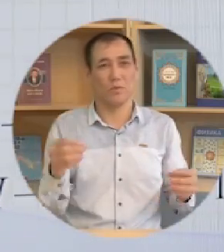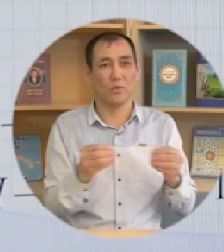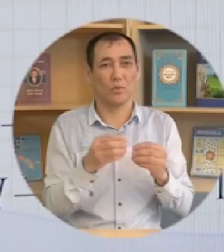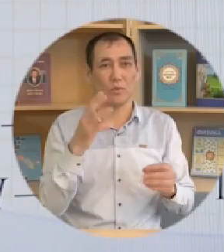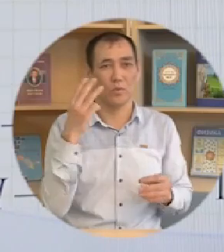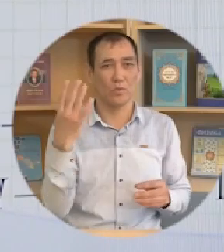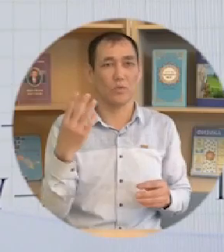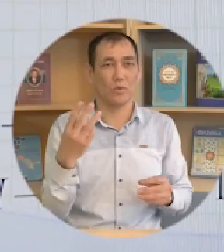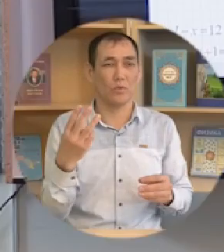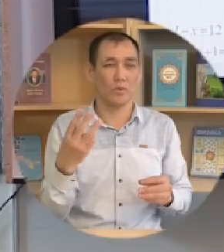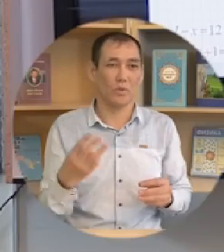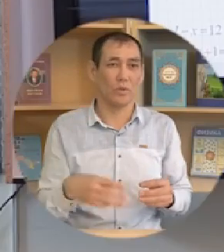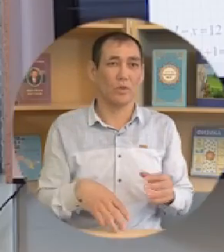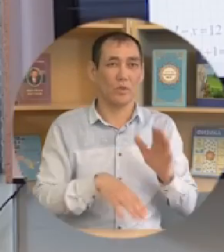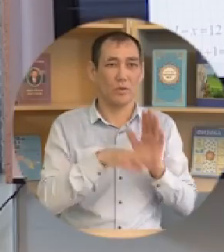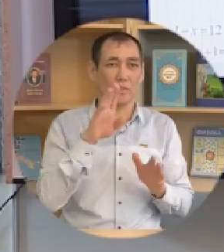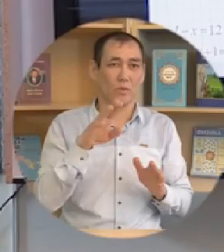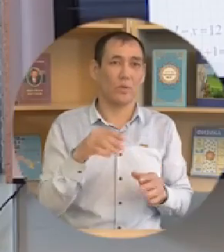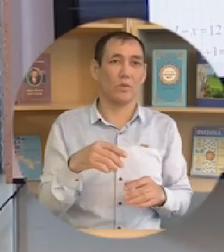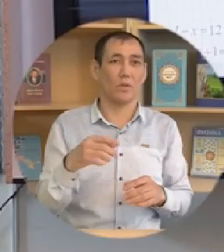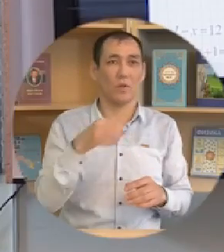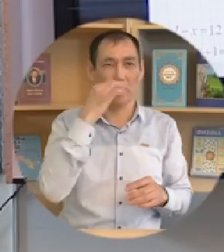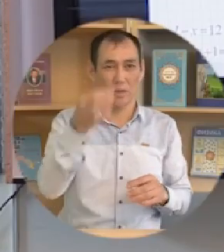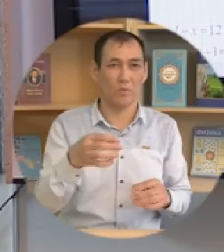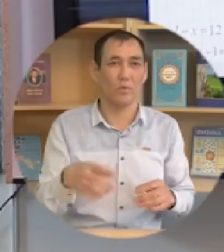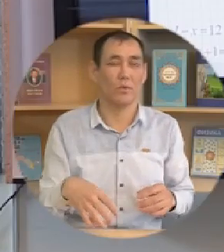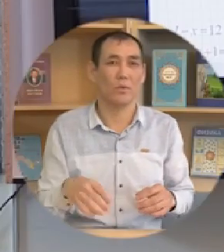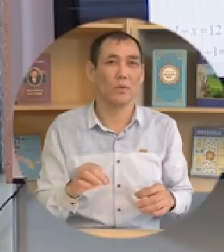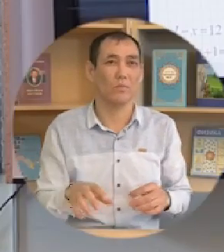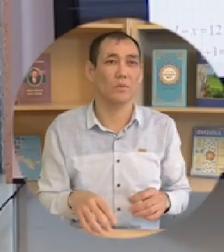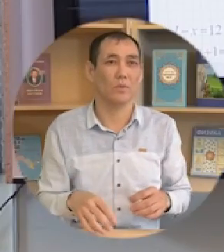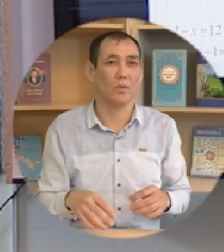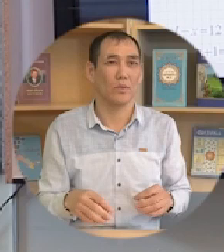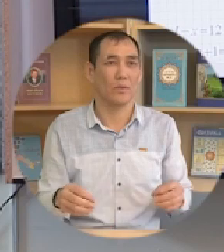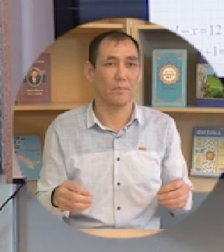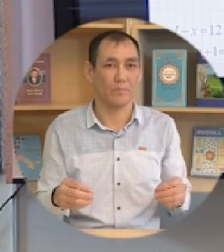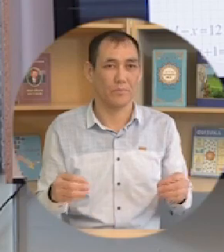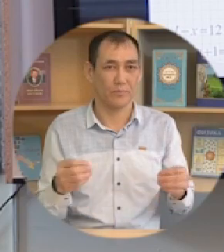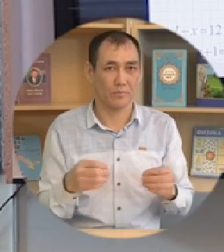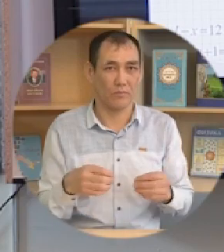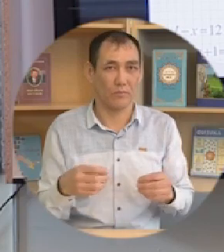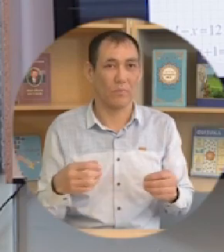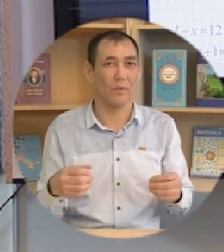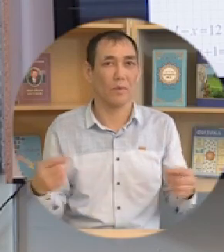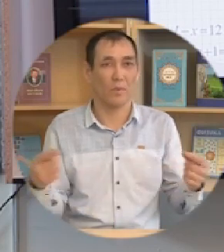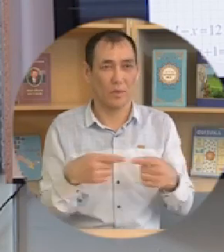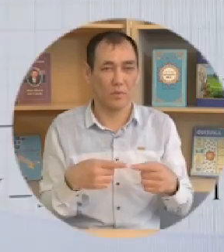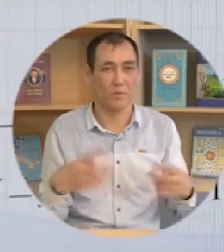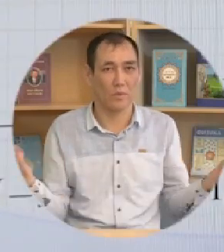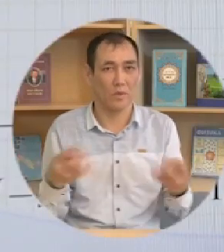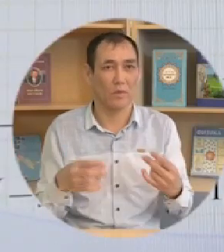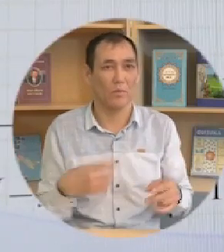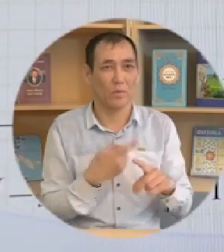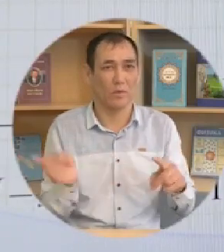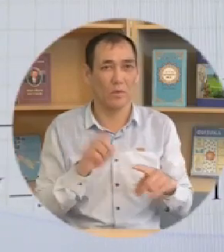Жоғарда айтып өткенімізде мәселенің шартын оң саулар менен анықлауымыз керек болғанлығы үшін біздер